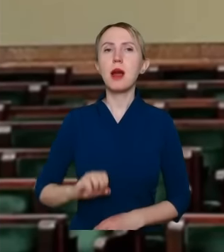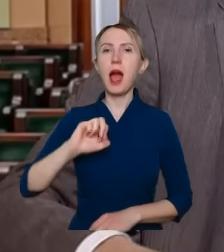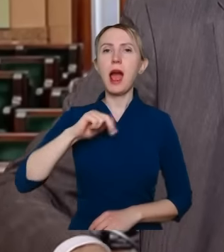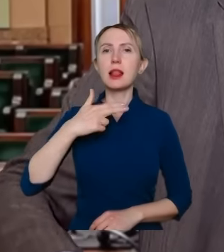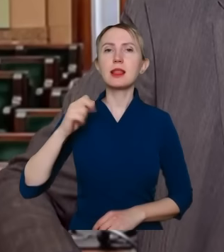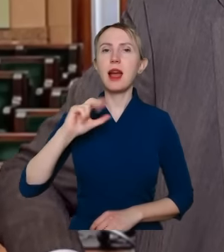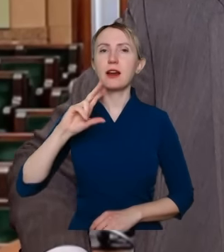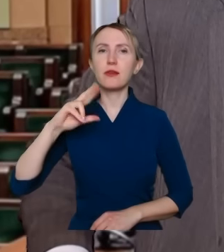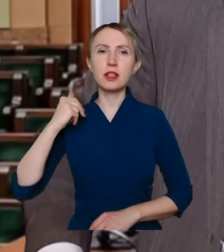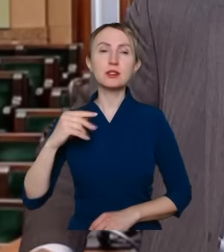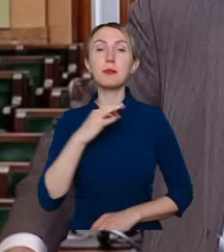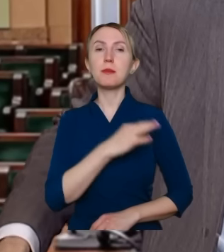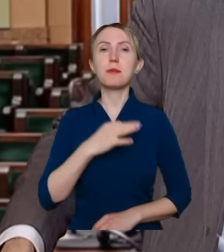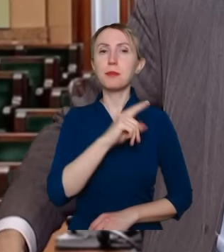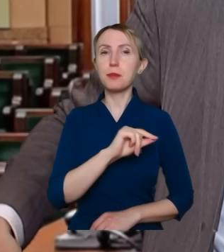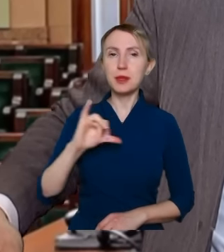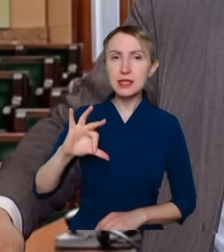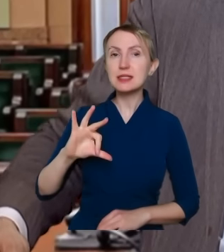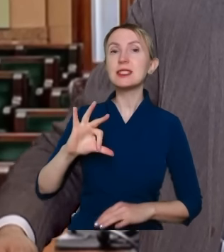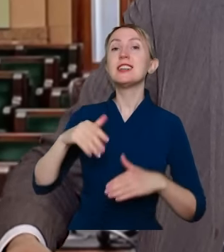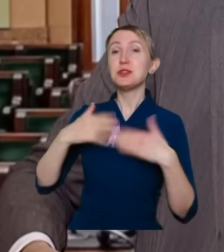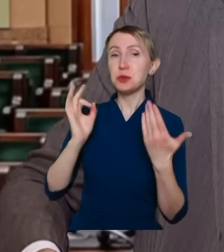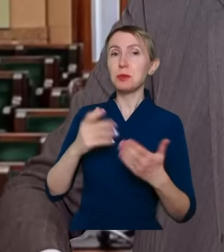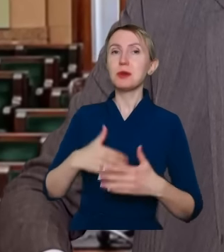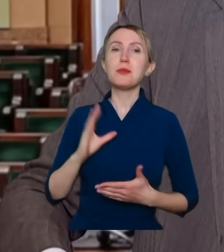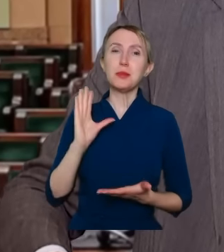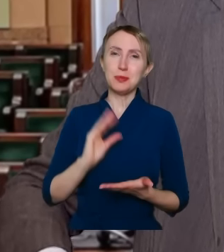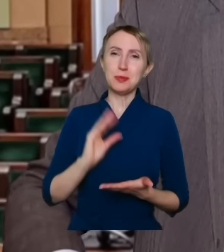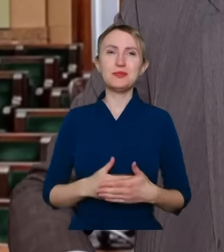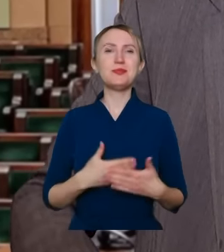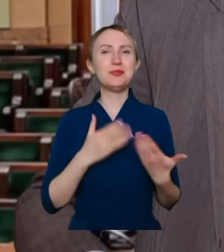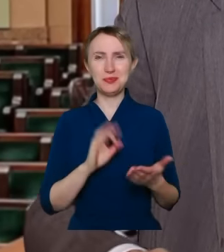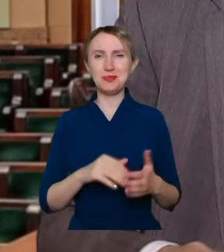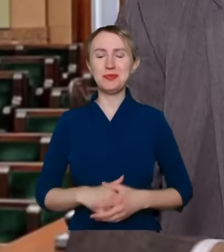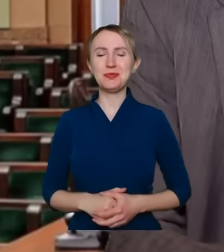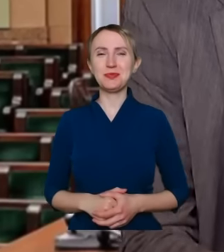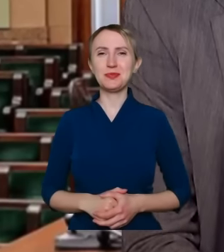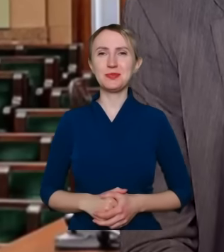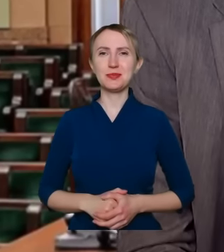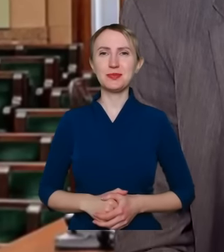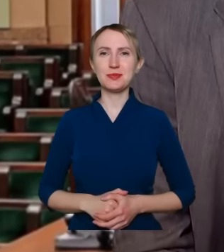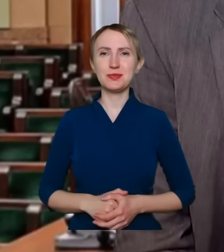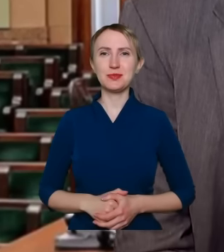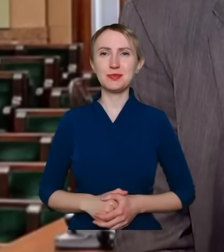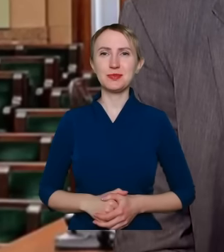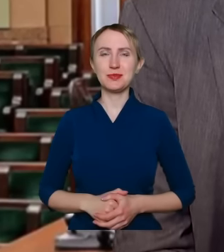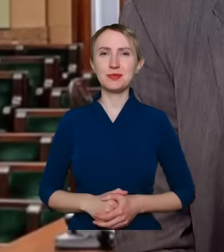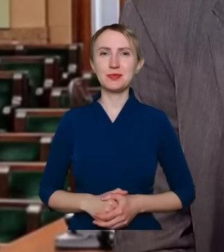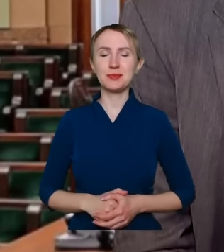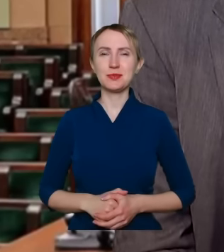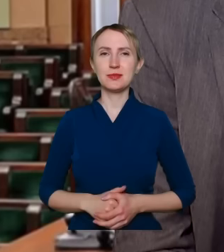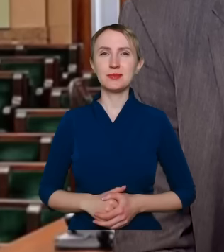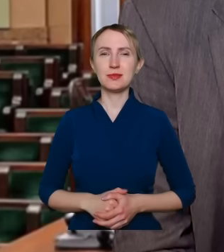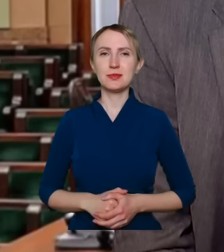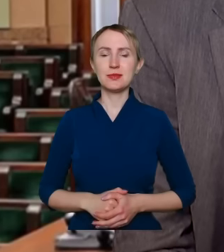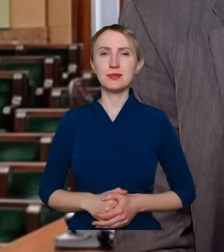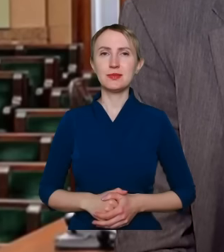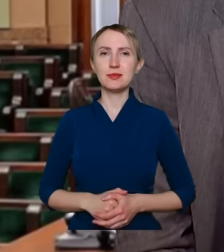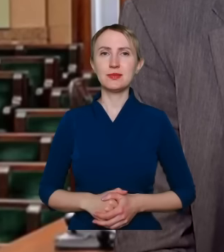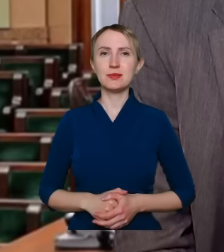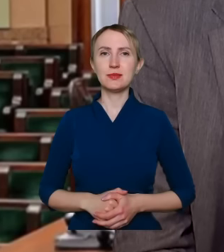Sprawiedliwość pani poseł Raz jeszcze dzień dobry Dzień dobry panie redaktorze Dzień dobry państwu